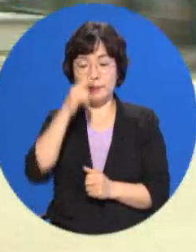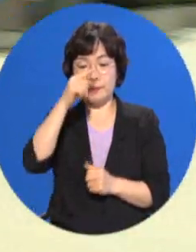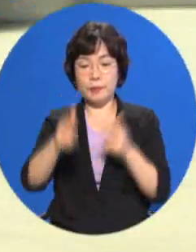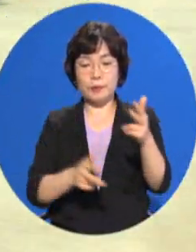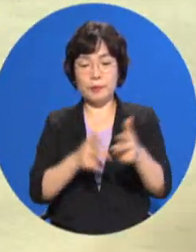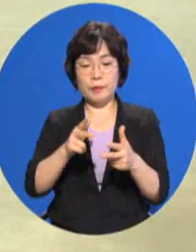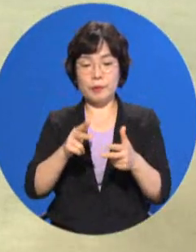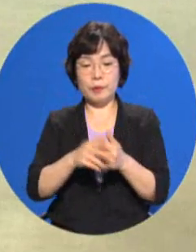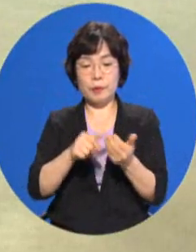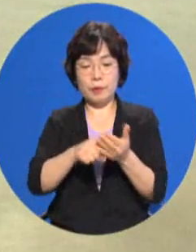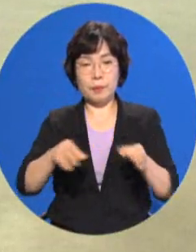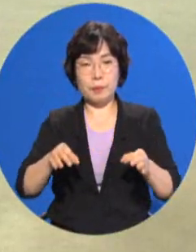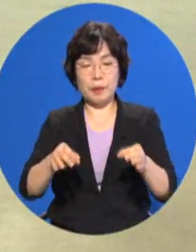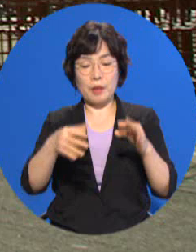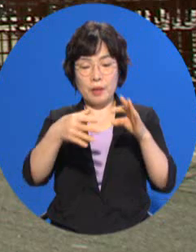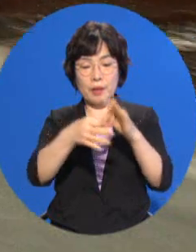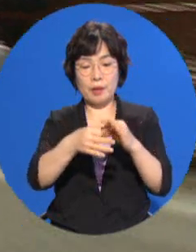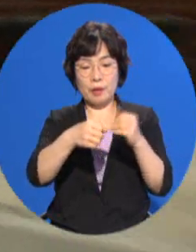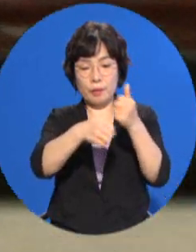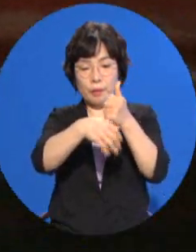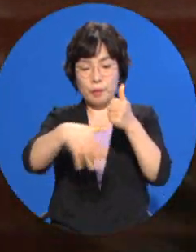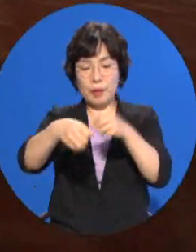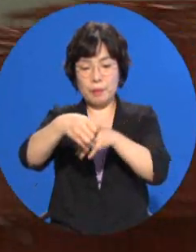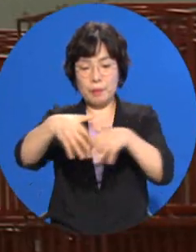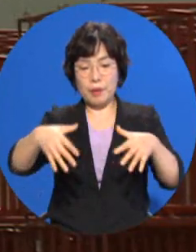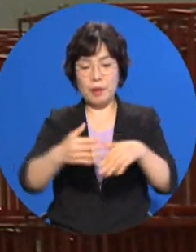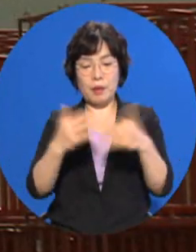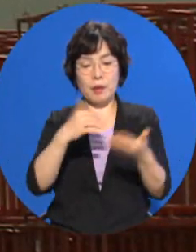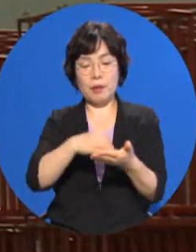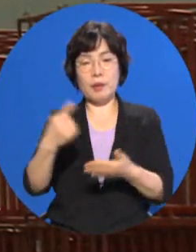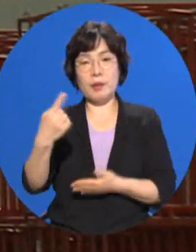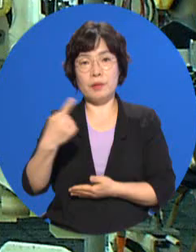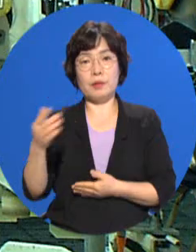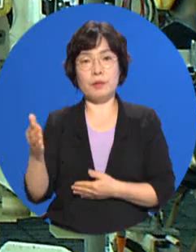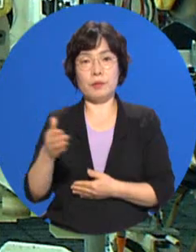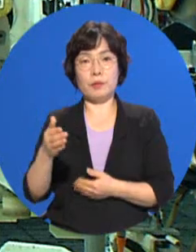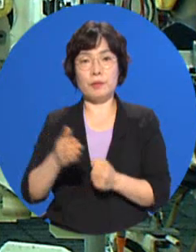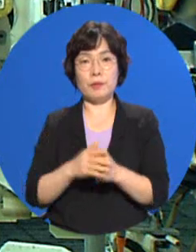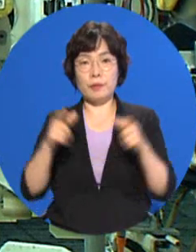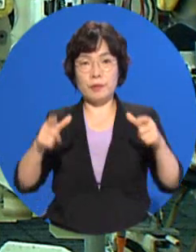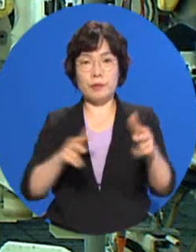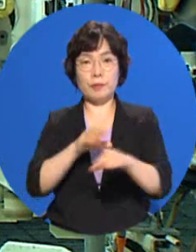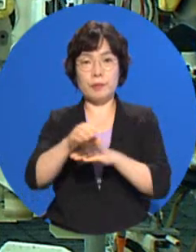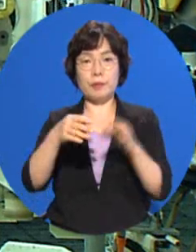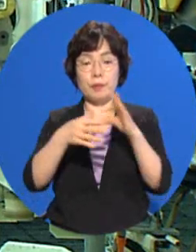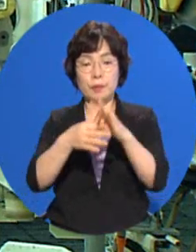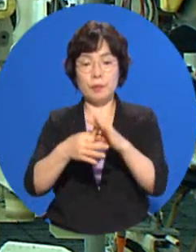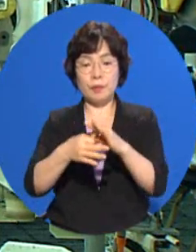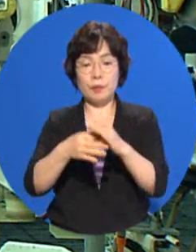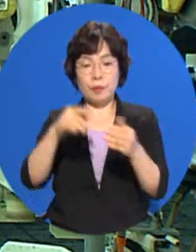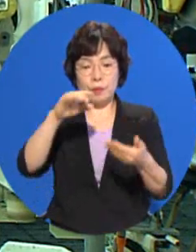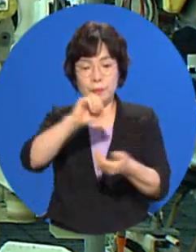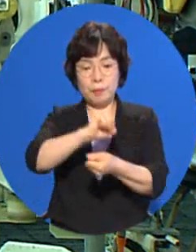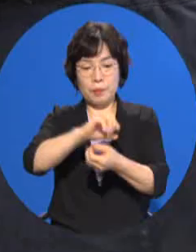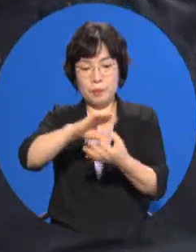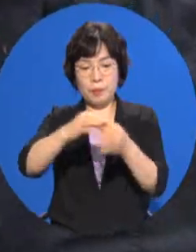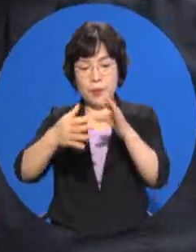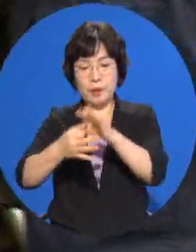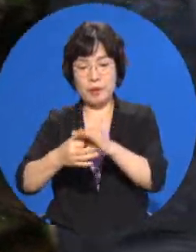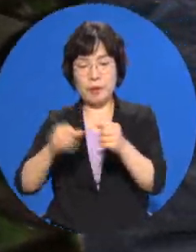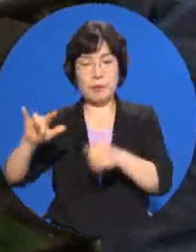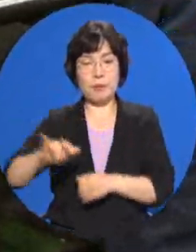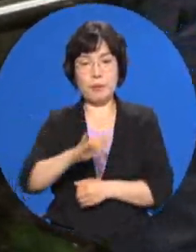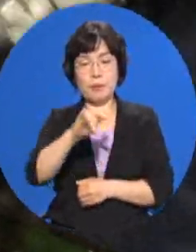기아자동차와 금호타이어와 연계된 지역의 협력업체는 어림잡아 천역의 남짓. 지역 자동차 업계의 생태계가 코로나19에